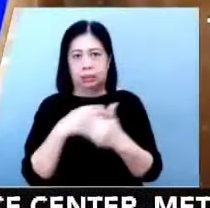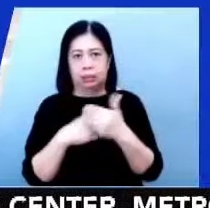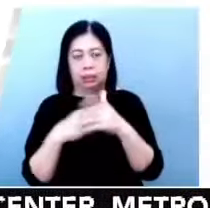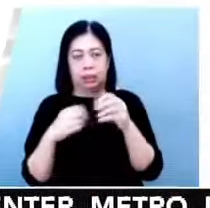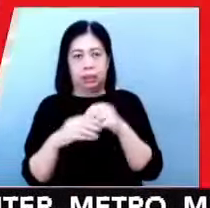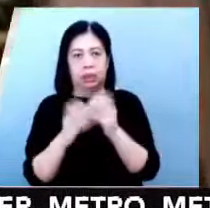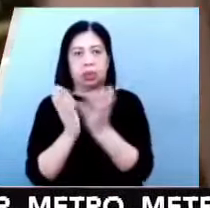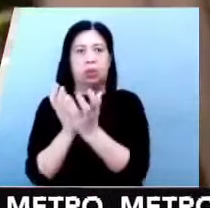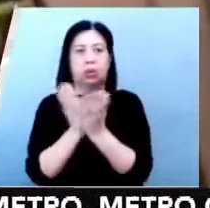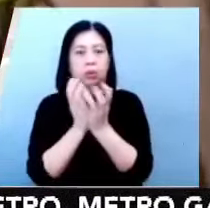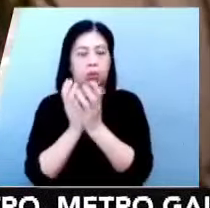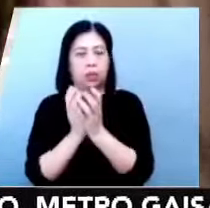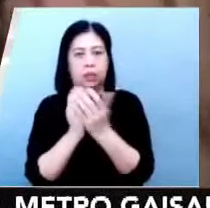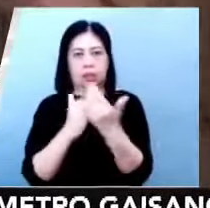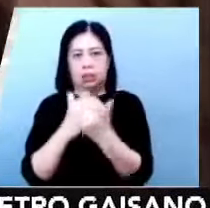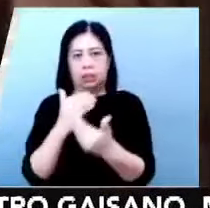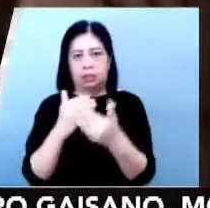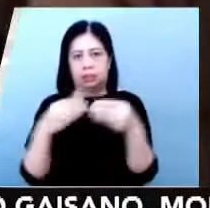bakery.